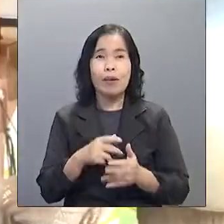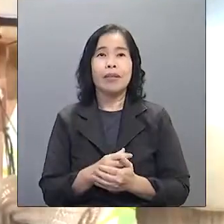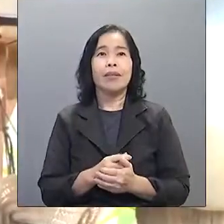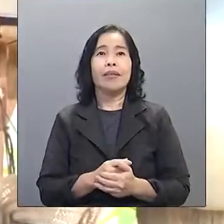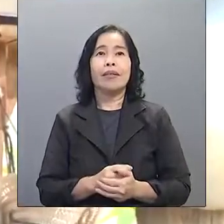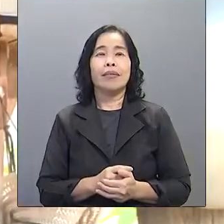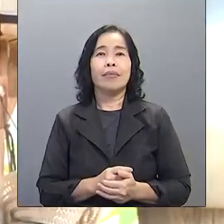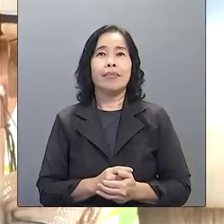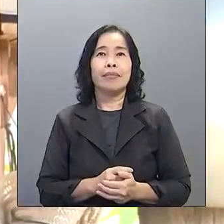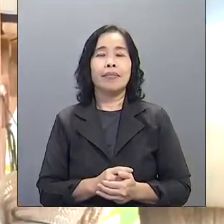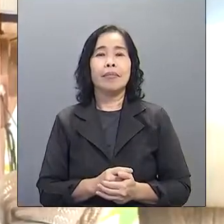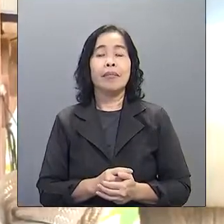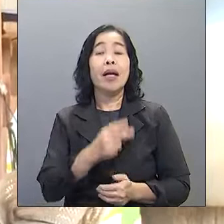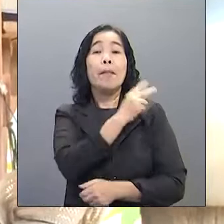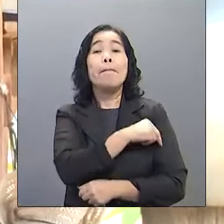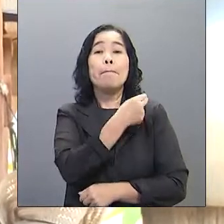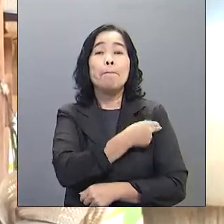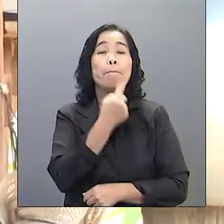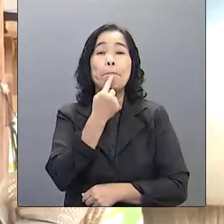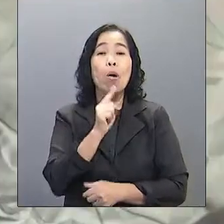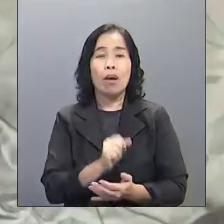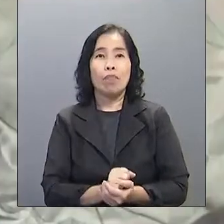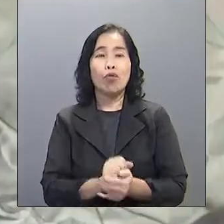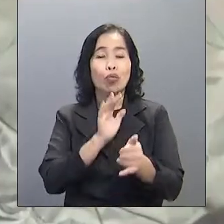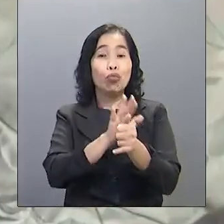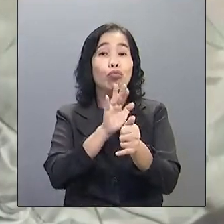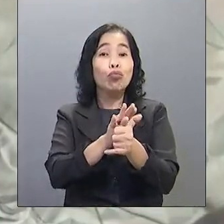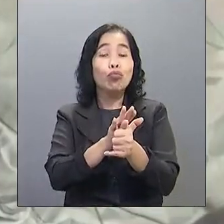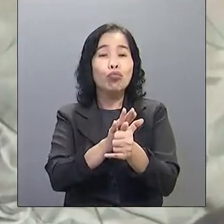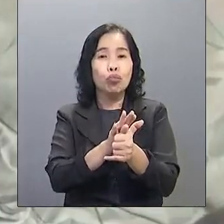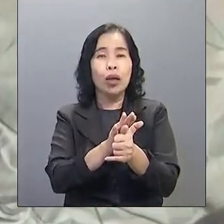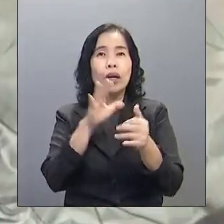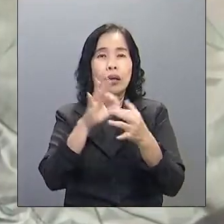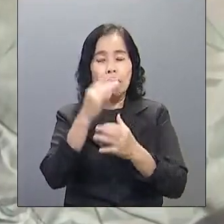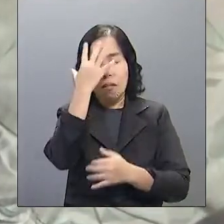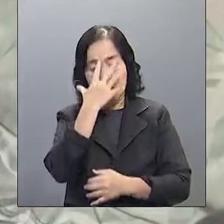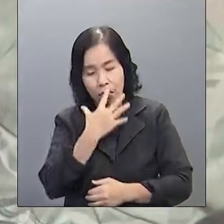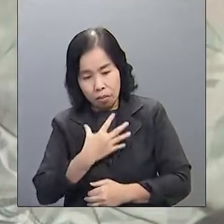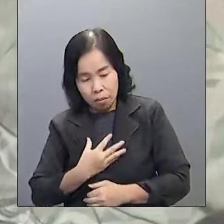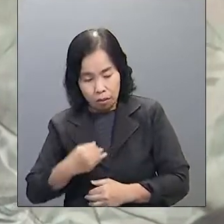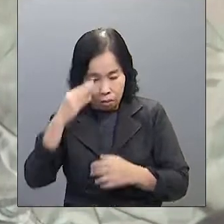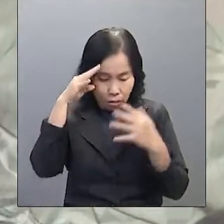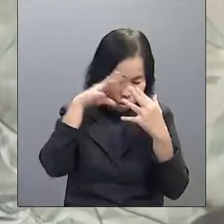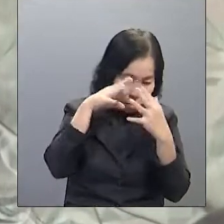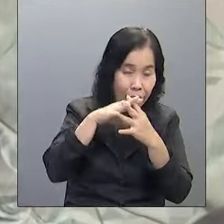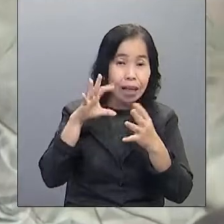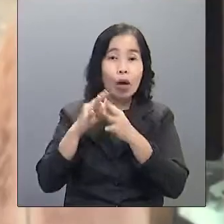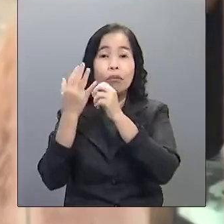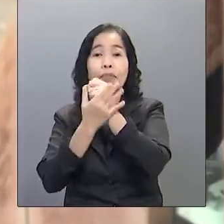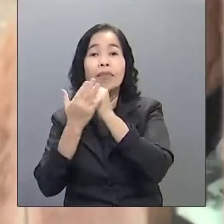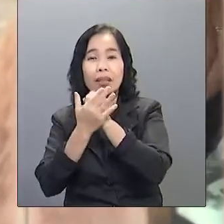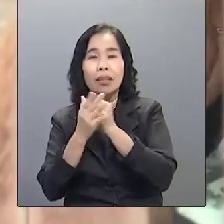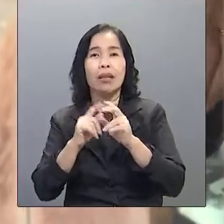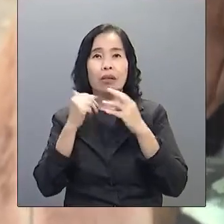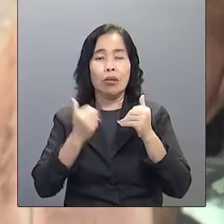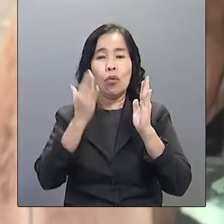ะ แพทย์ระบุว่าการดูแลรักษาผู้ป่วยทั้งซึมเศร้าจิตเวชและยาเสพติดแต่ละ